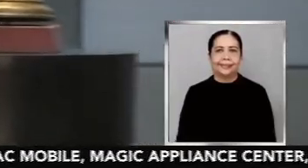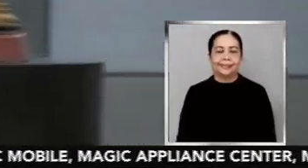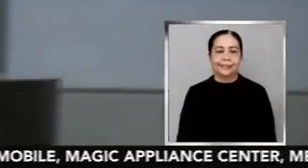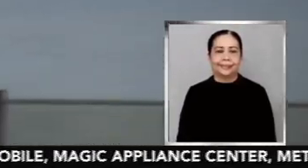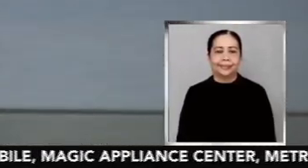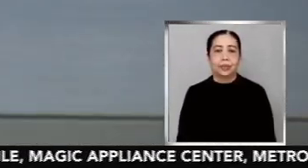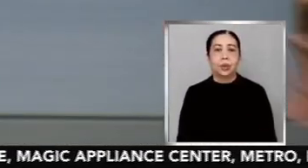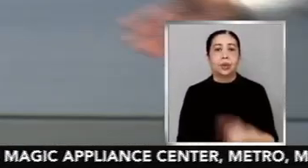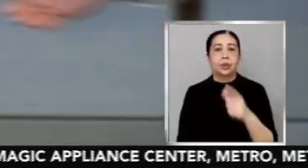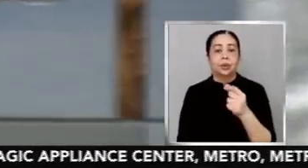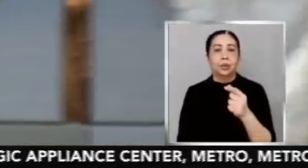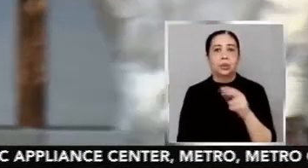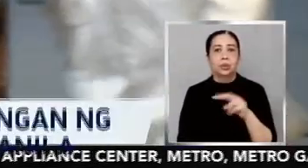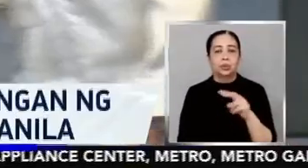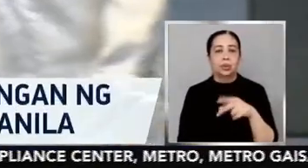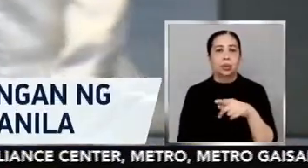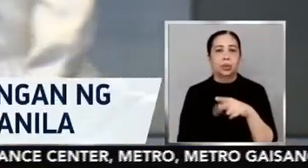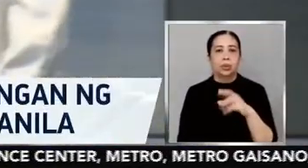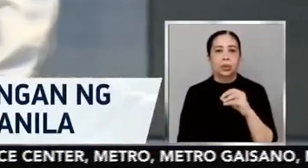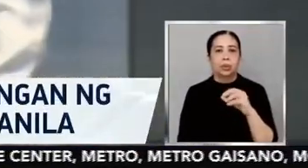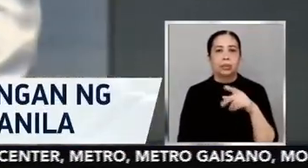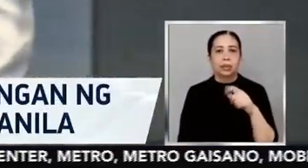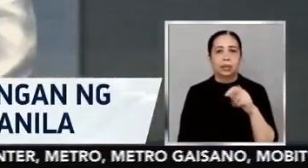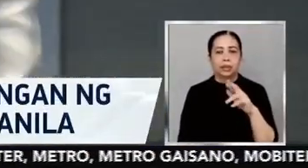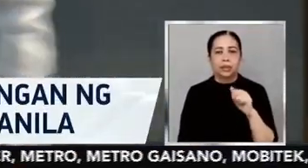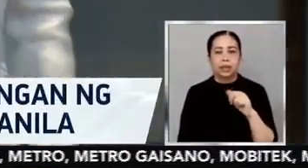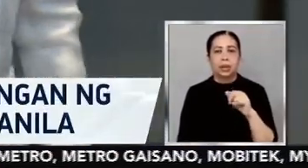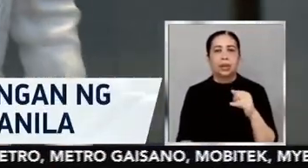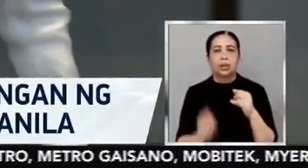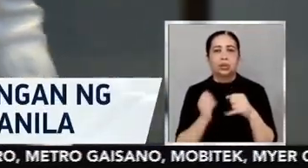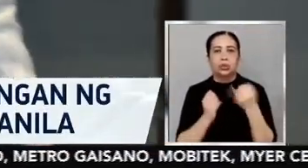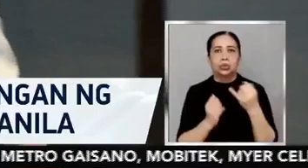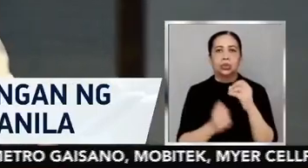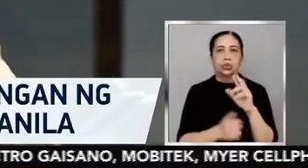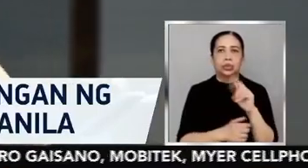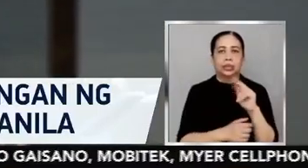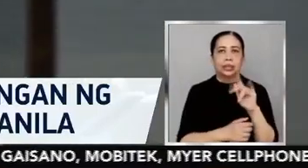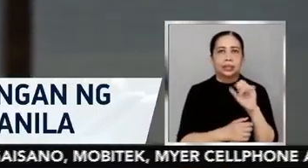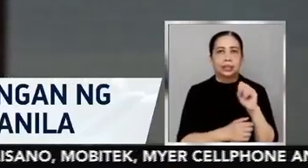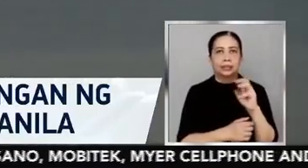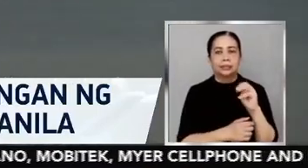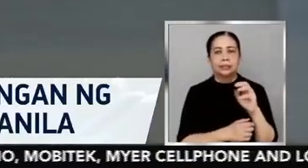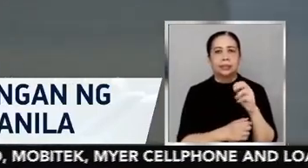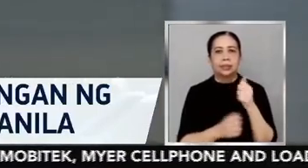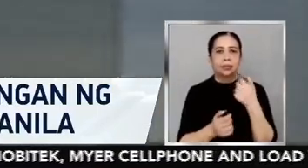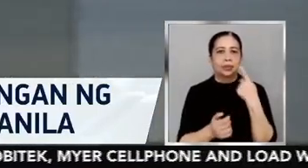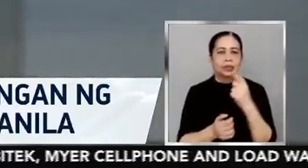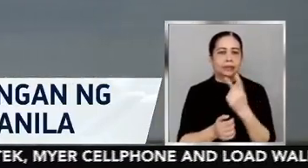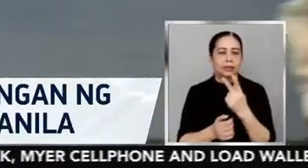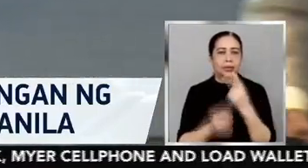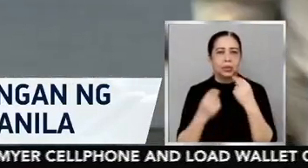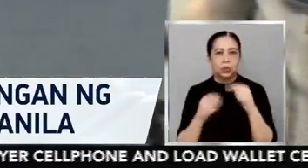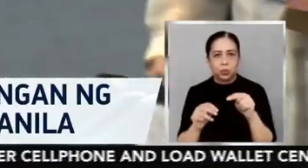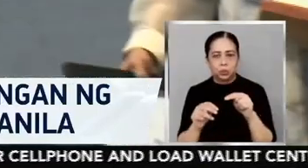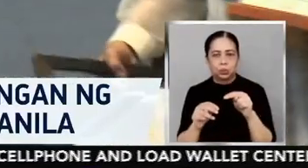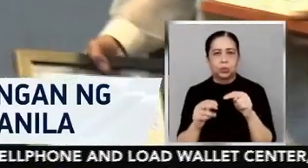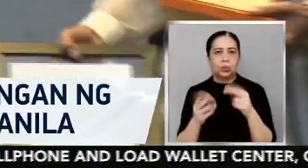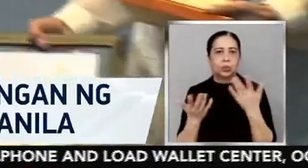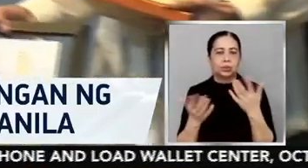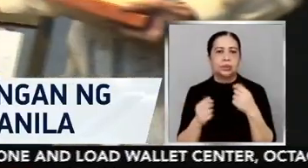2023 Pro Patria Journalism of the Year for TV News Reporting goes to